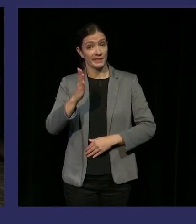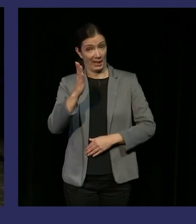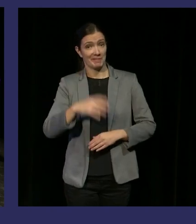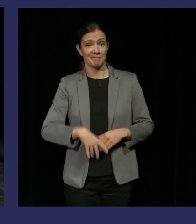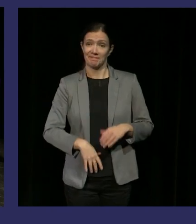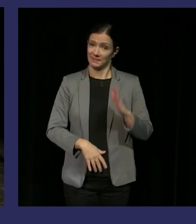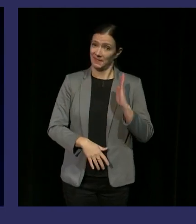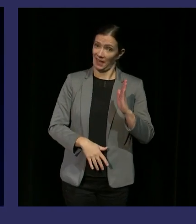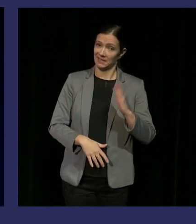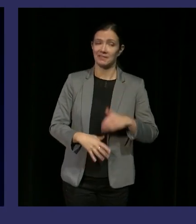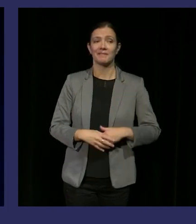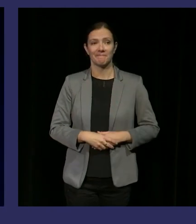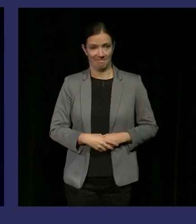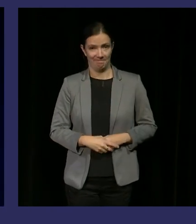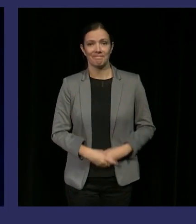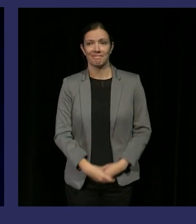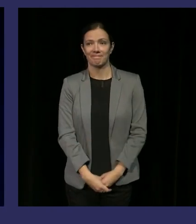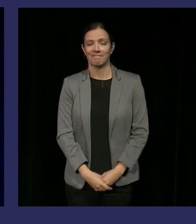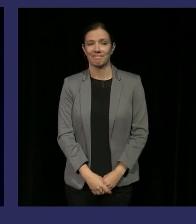Tusen takk.